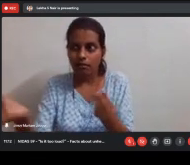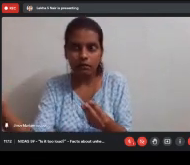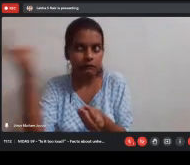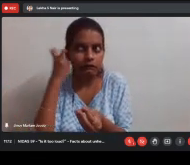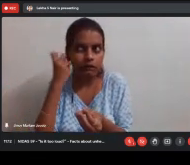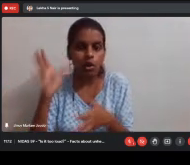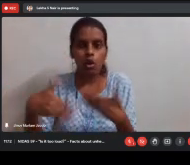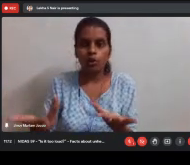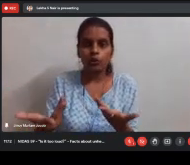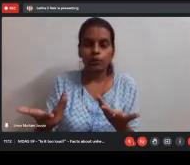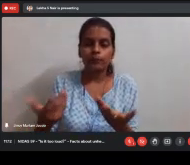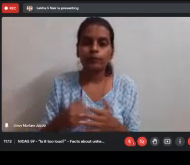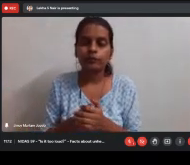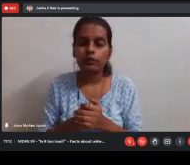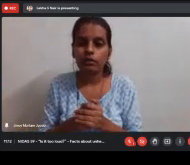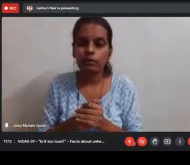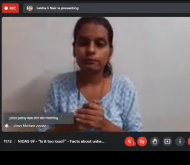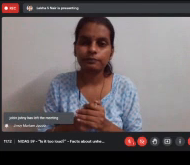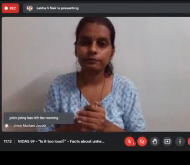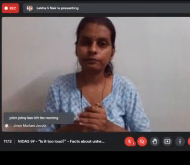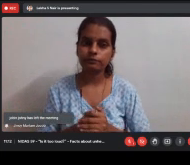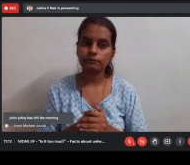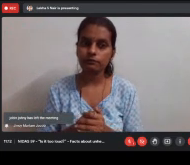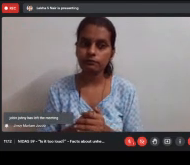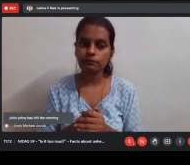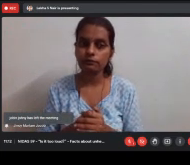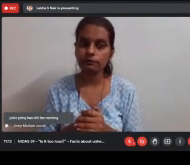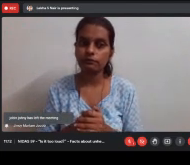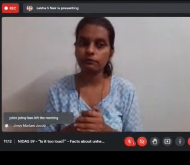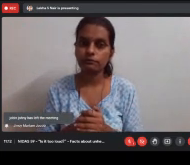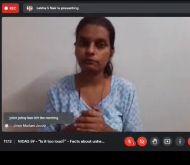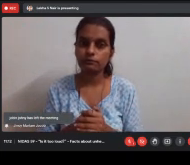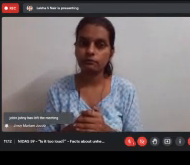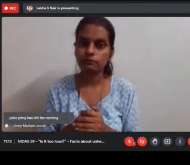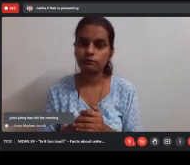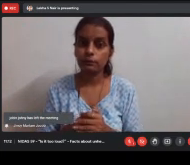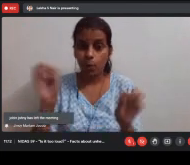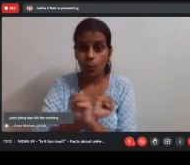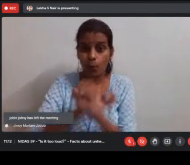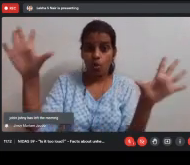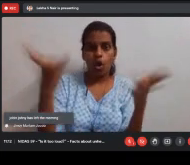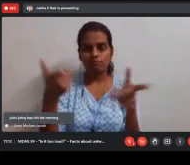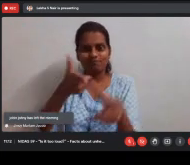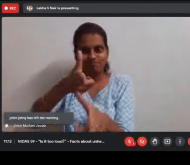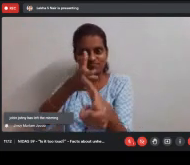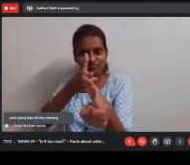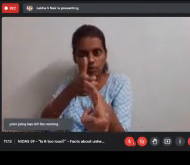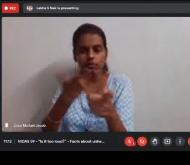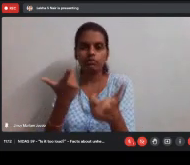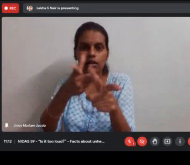അതിതീവ്രമായ ശബ്ദം ഒറ്റത്തവണ കേൾക്കുക. അതിതീവ്രമായ ശബ്ദം എന്ന് പറയുമ്പോൾ ഉദാഹരണം ബോംബ് ബ്ലാസ്റ്റ്, ബോംബ് പൊട്ടുന്നത് അല്ലെങ്കിൽ പടക്കം